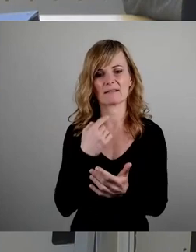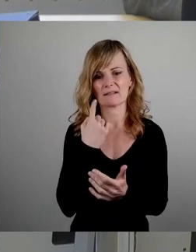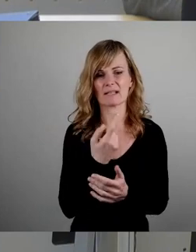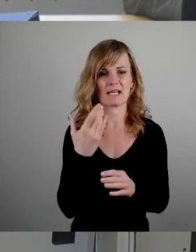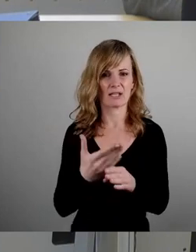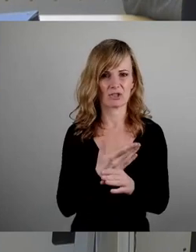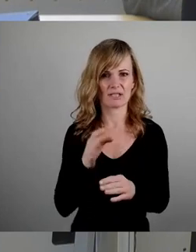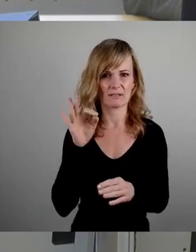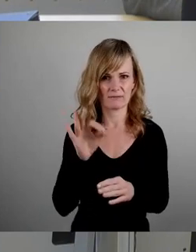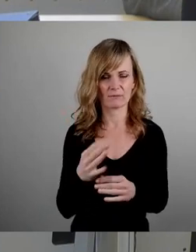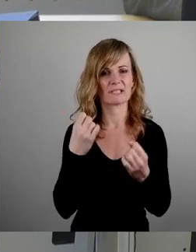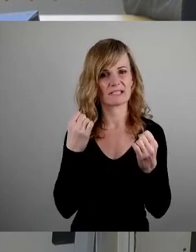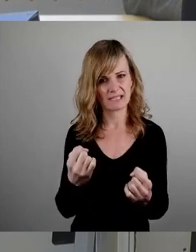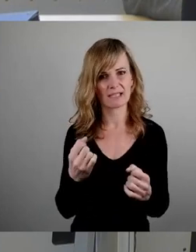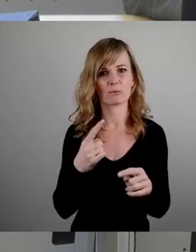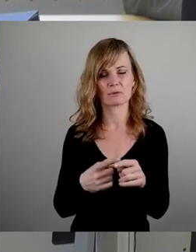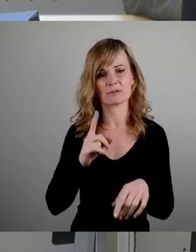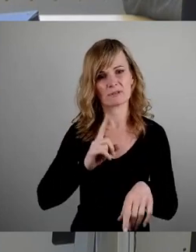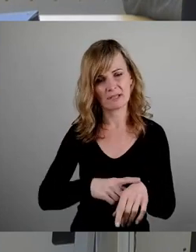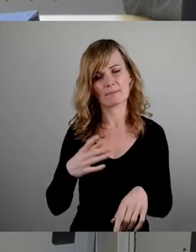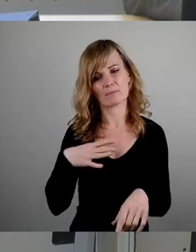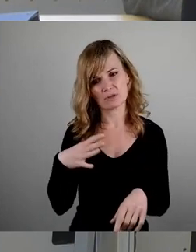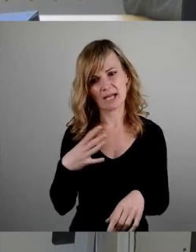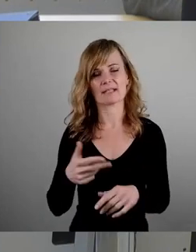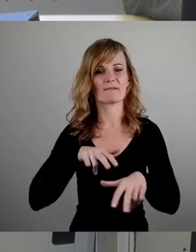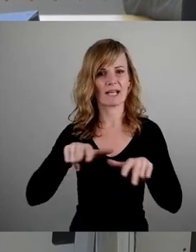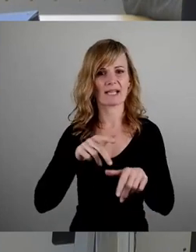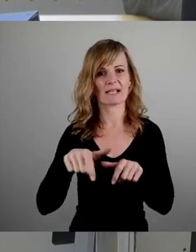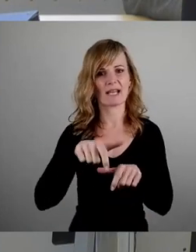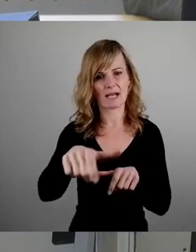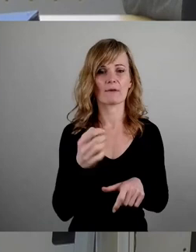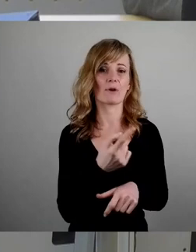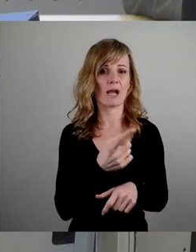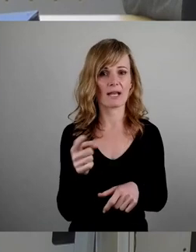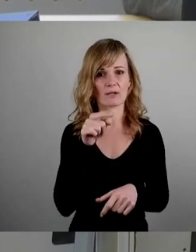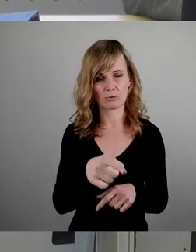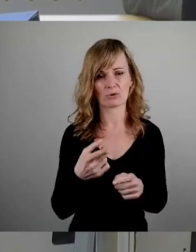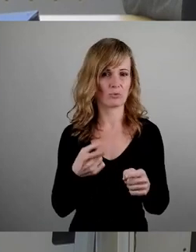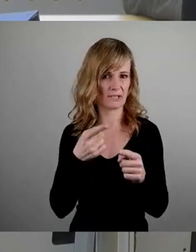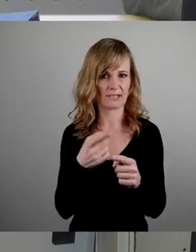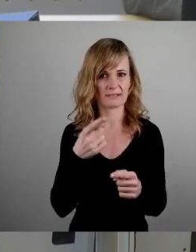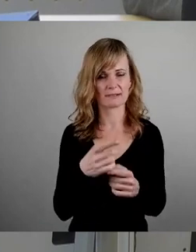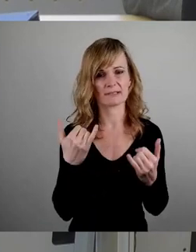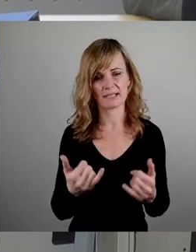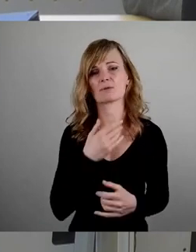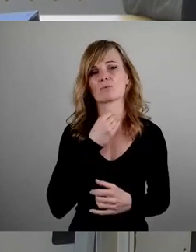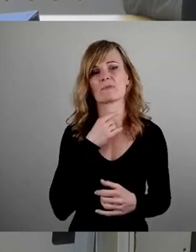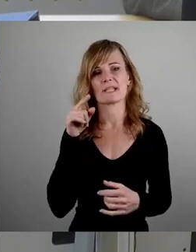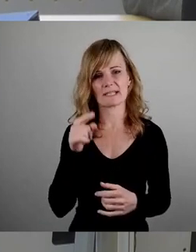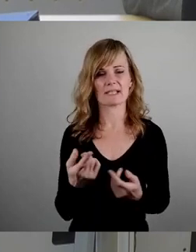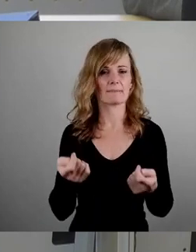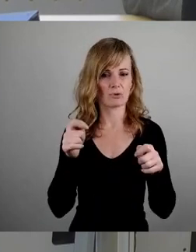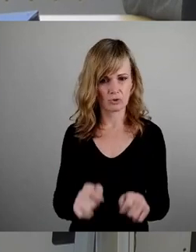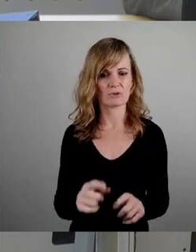eine sichere und zeitgemäße Verkehrsanlage für alle Verkehrsteilnehmerinnen dort zu erzielen, es jetzt notwendig ist, diesen Beschluss zu